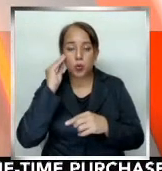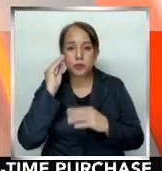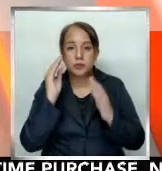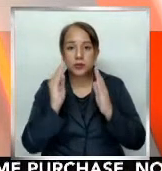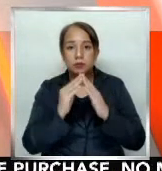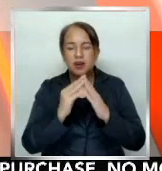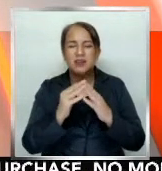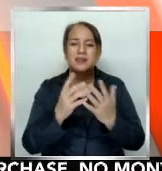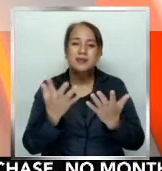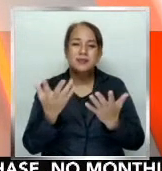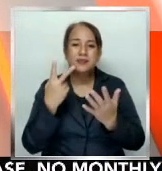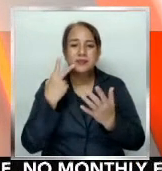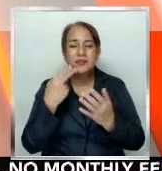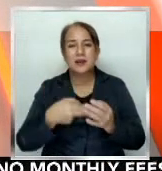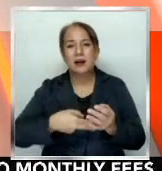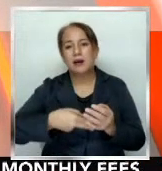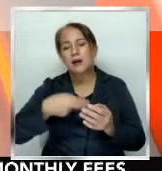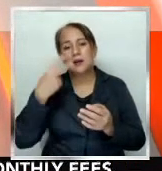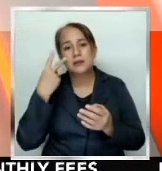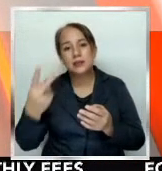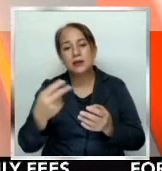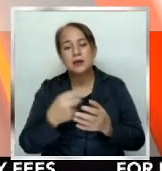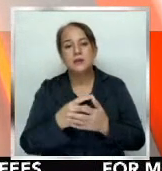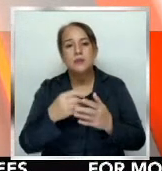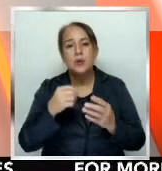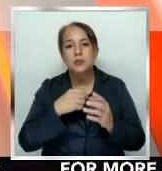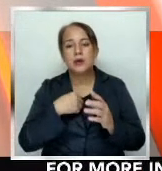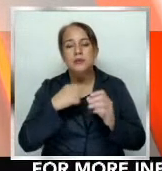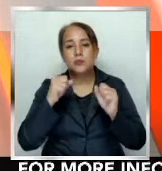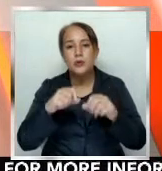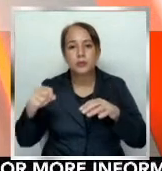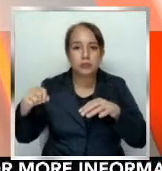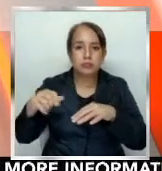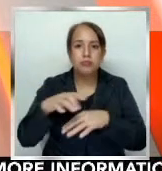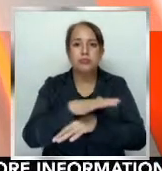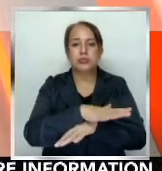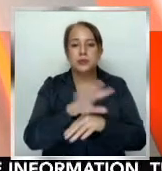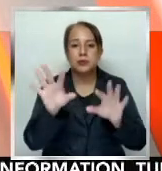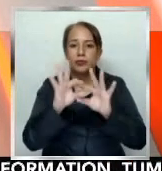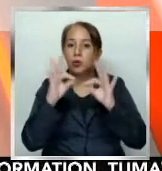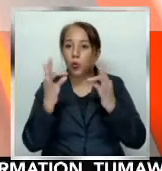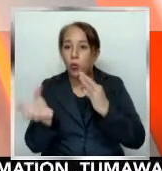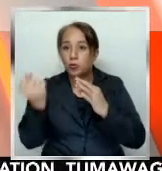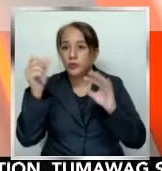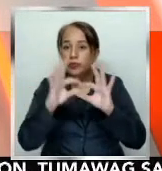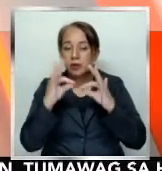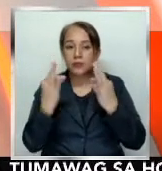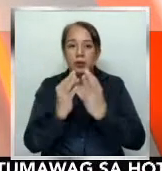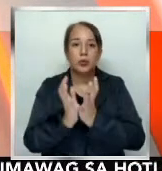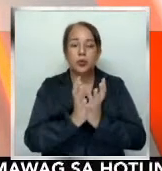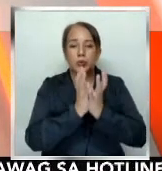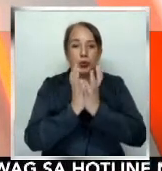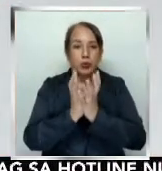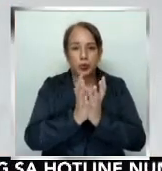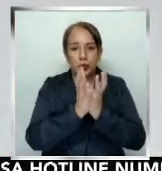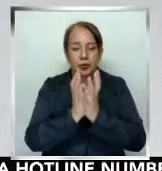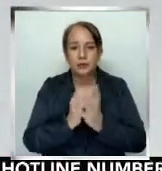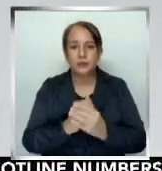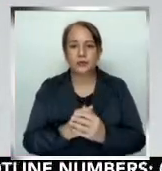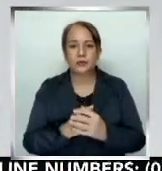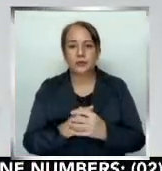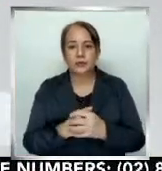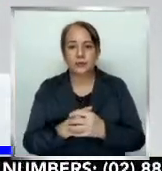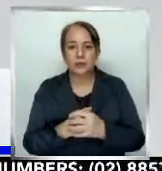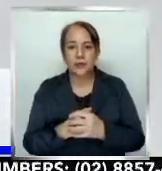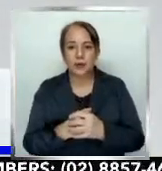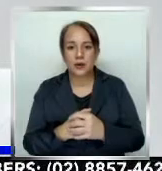ang possibility na makahawa sila sa mismong pamilya at saka sa community na kanilang tinitirhan.